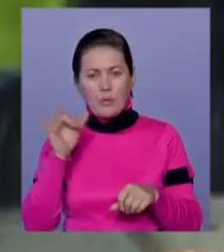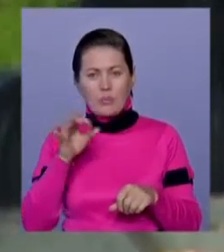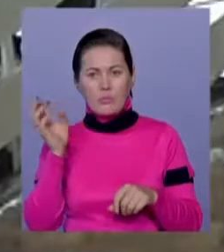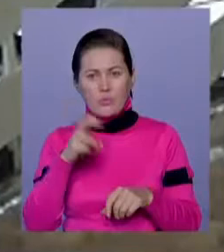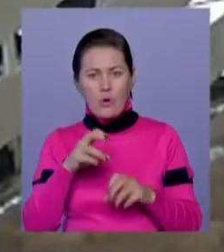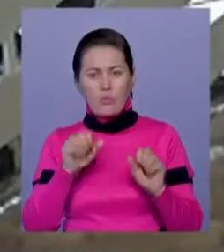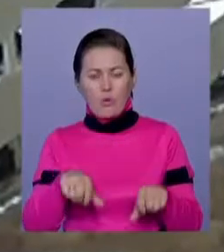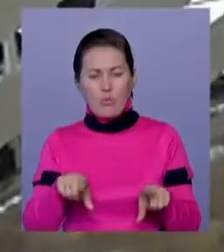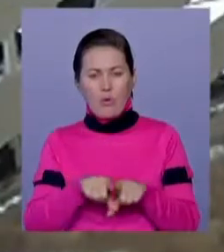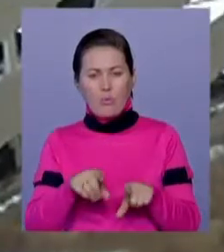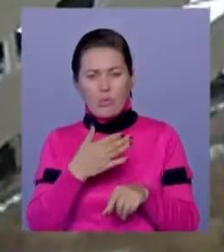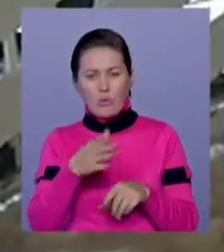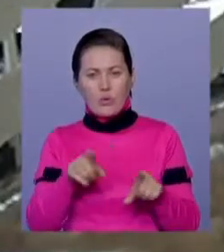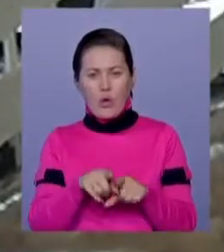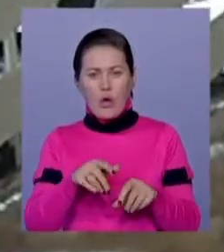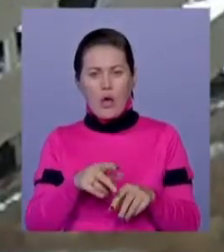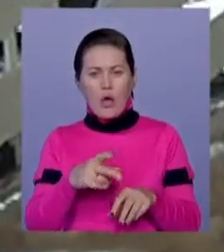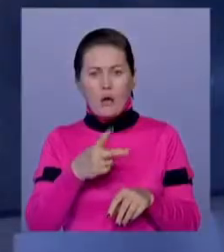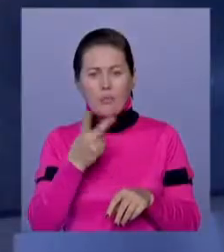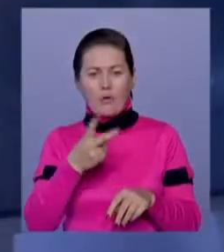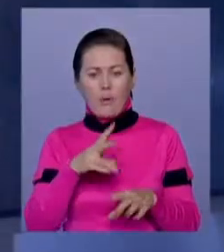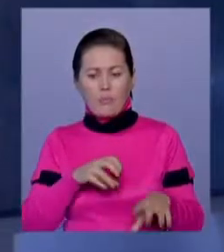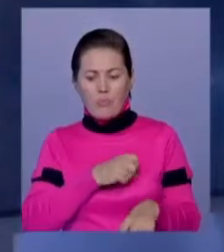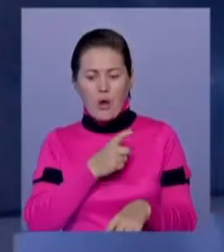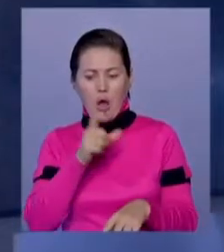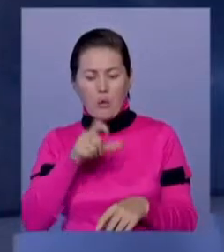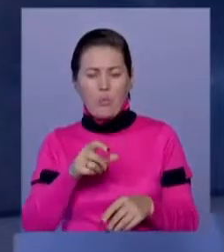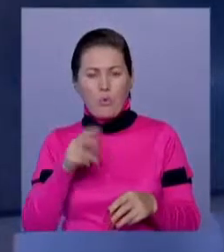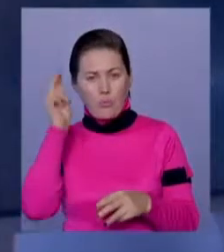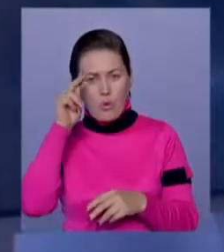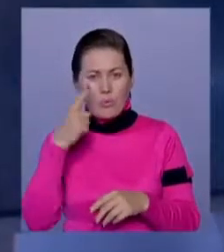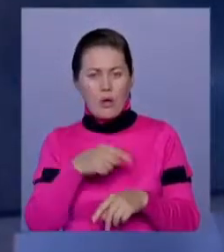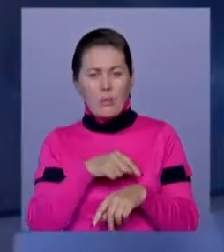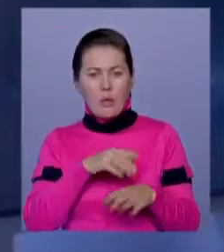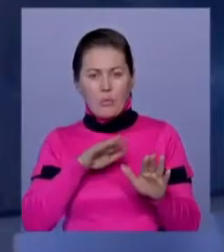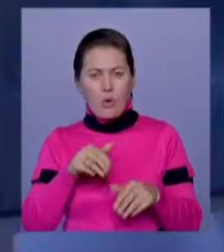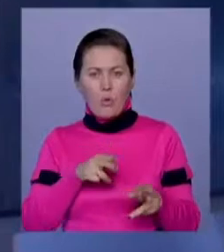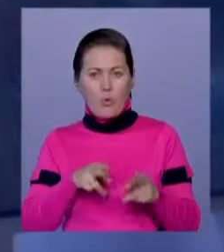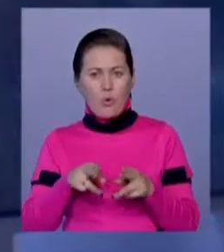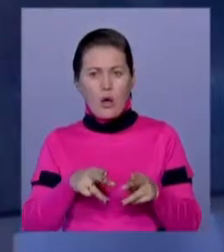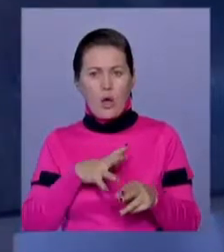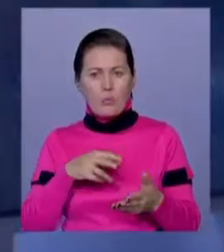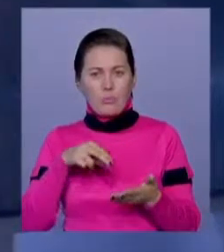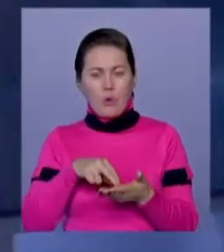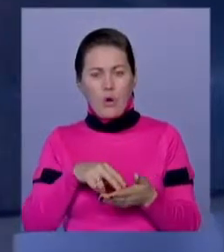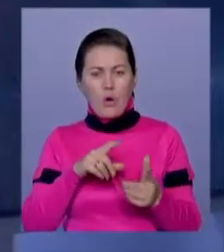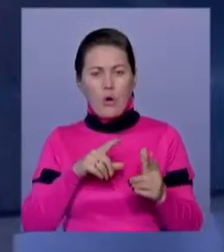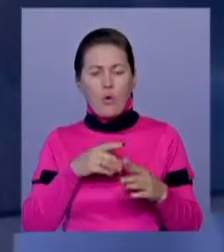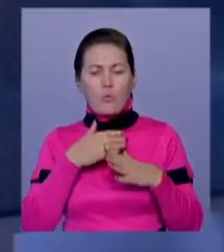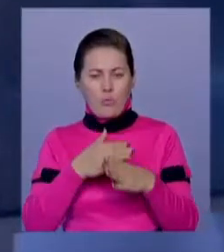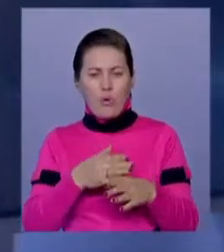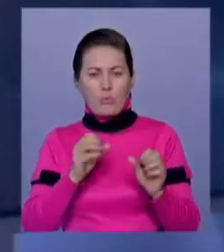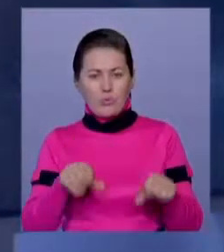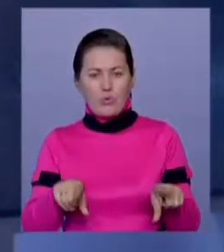келуге мүмкіндігіңіз бар. Өйткені мұнда қос кәсіби жаттықтырушы бар. Олар бір сабақтан кейін ақ конькиге аяқтан нықтырып